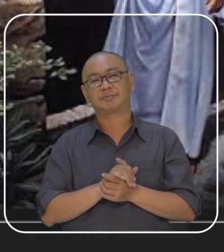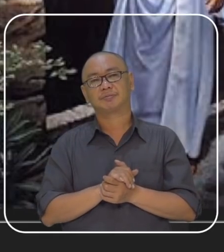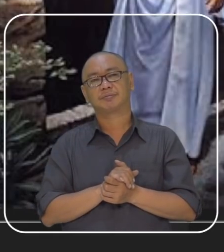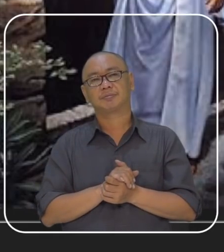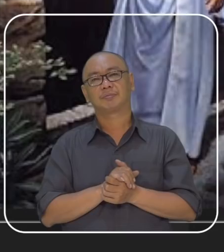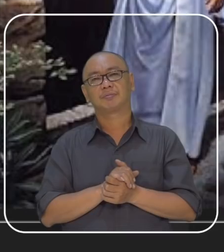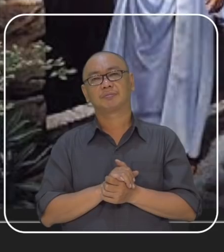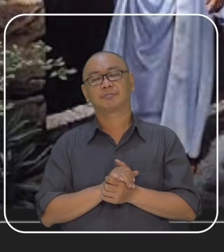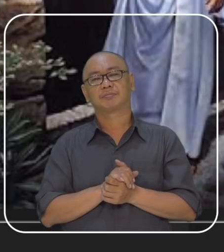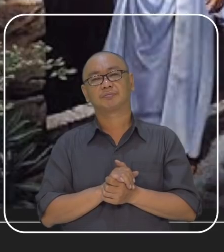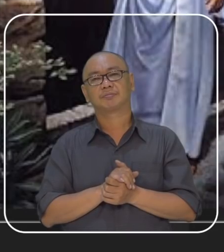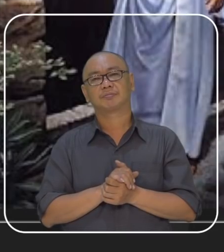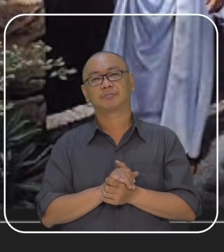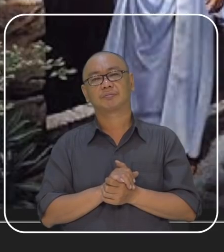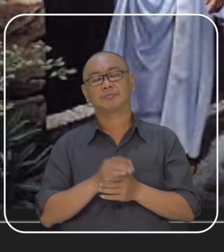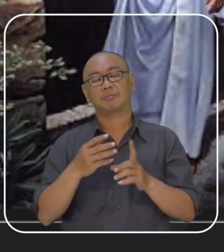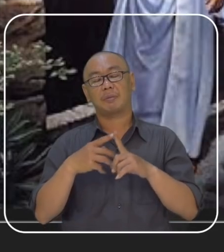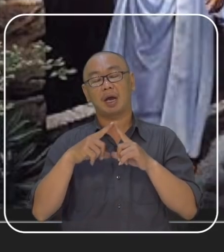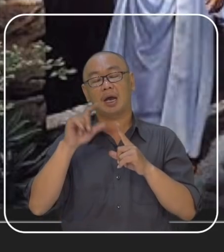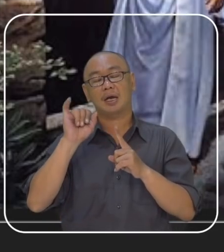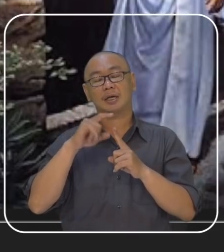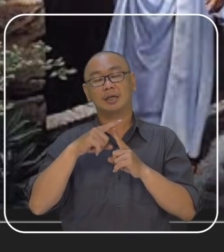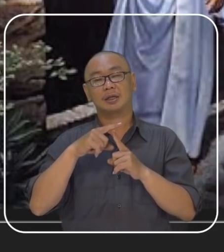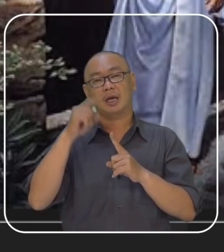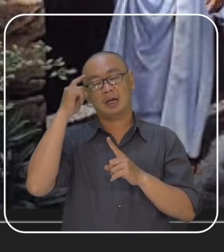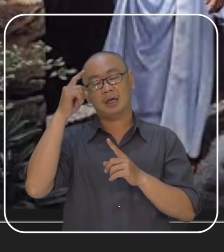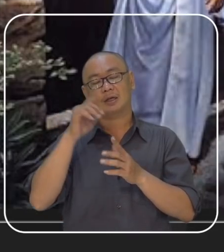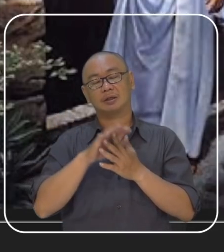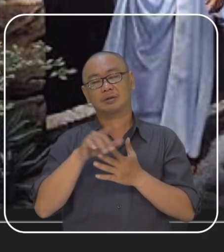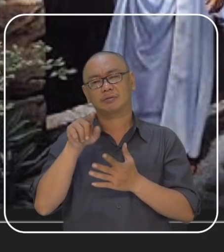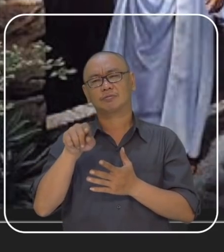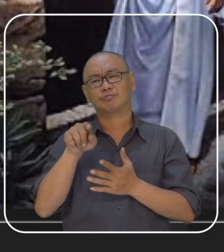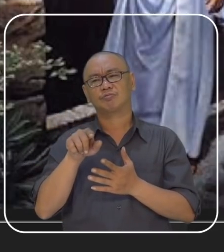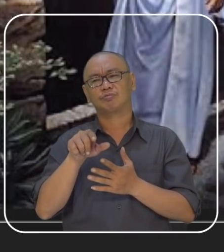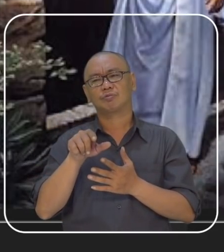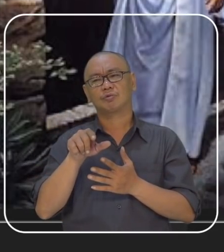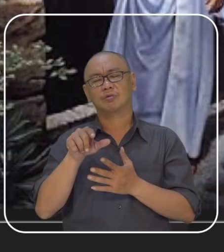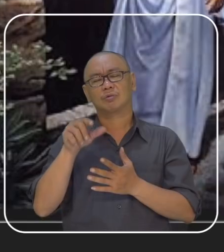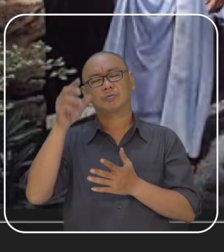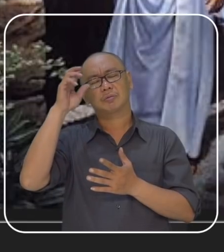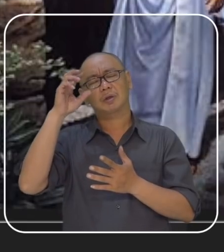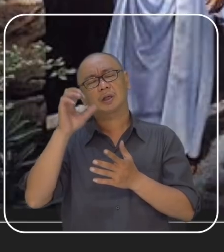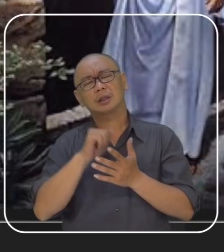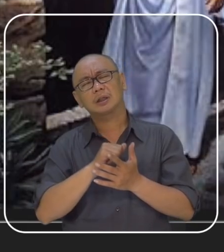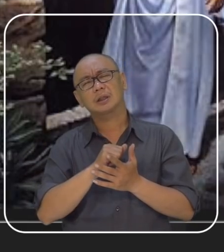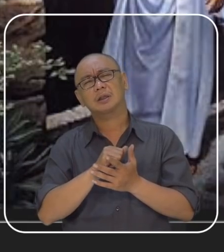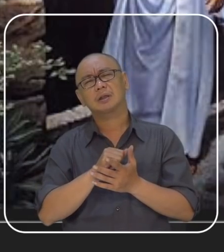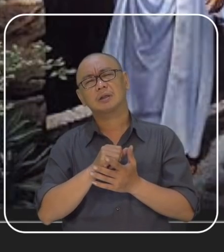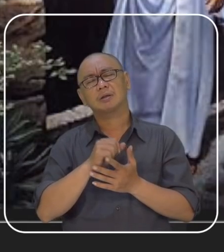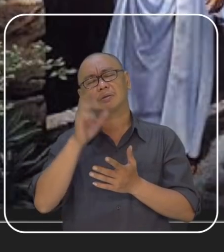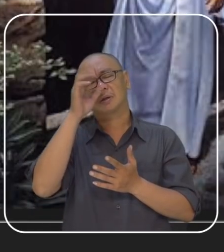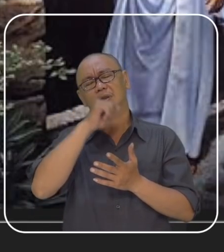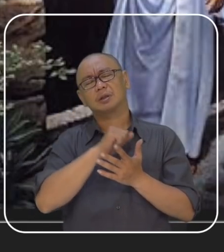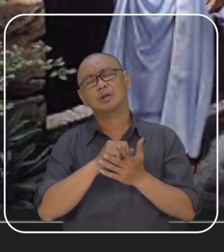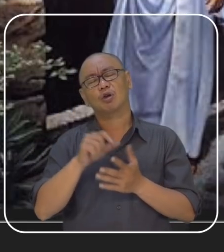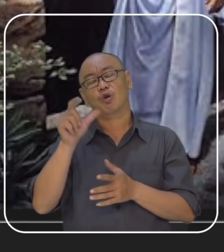fisik. Bait Allah tersebut seperti yang dimengerti oleh orang-orang Yahudi yang mereka katakan, kami